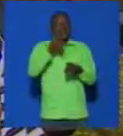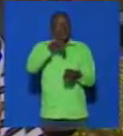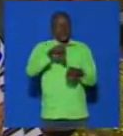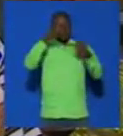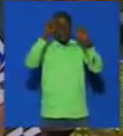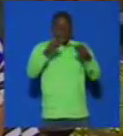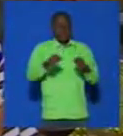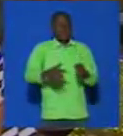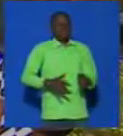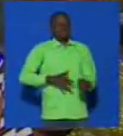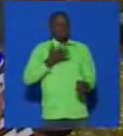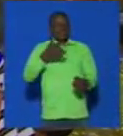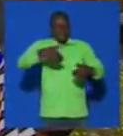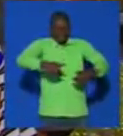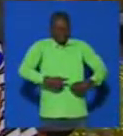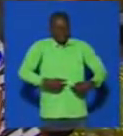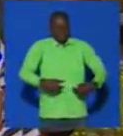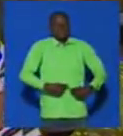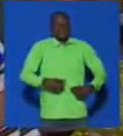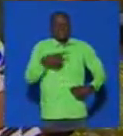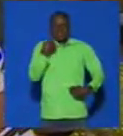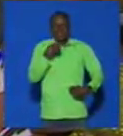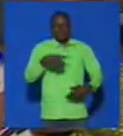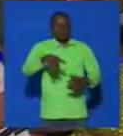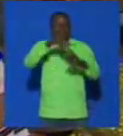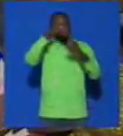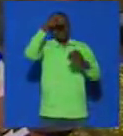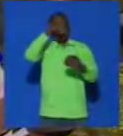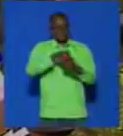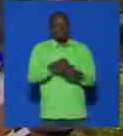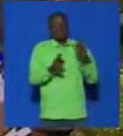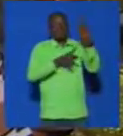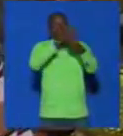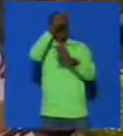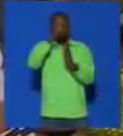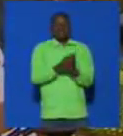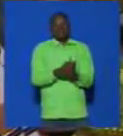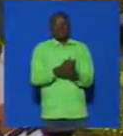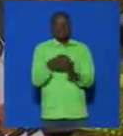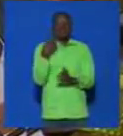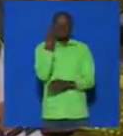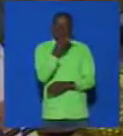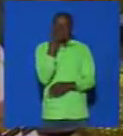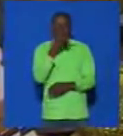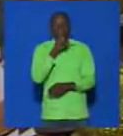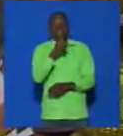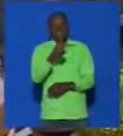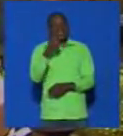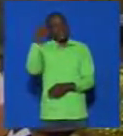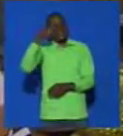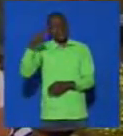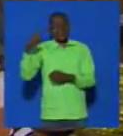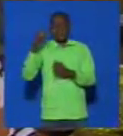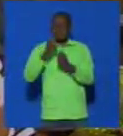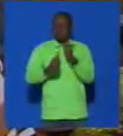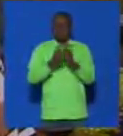sensibiliser cette jeunesse là qui est la majorité d'ailleurs de notre population et donc qui est assailli par les